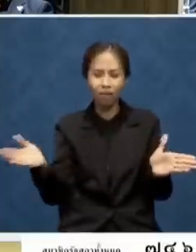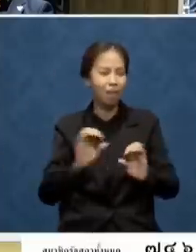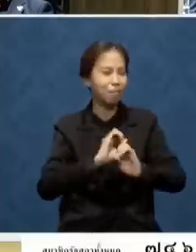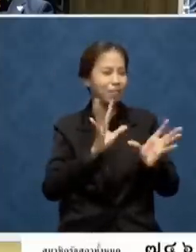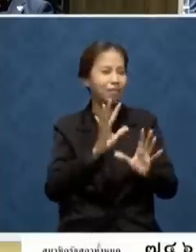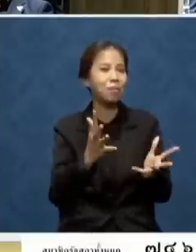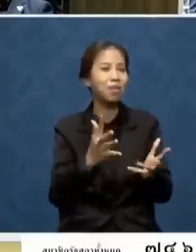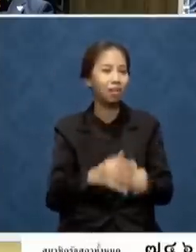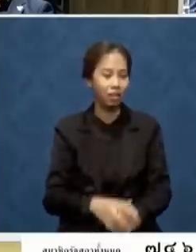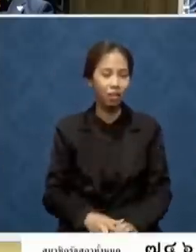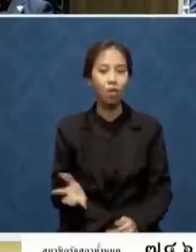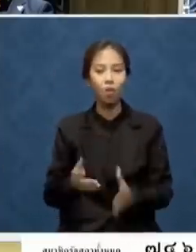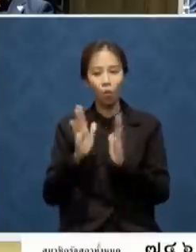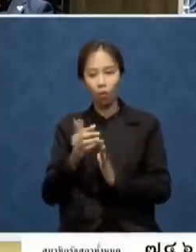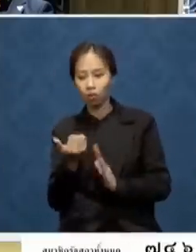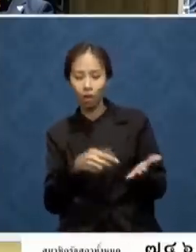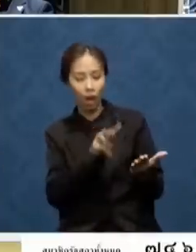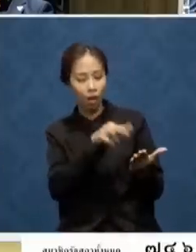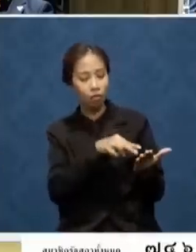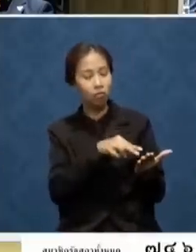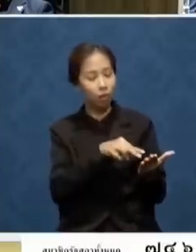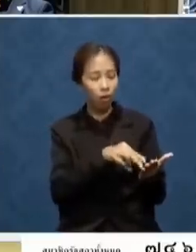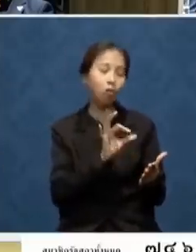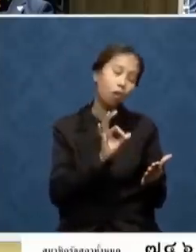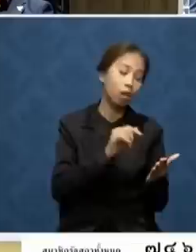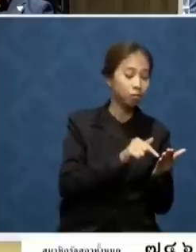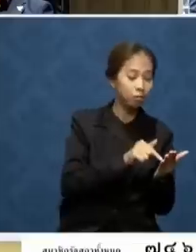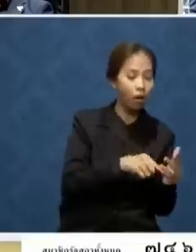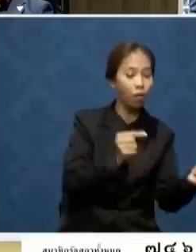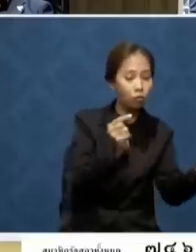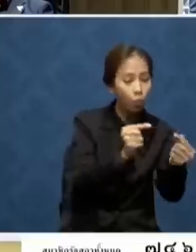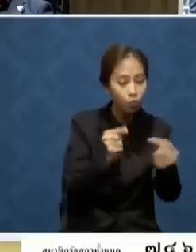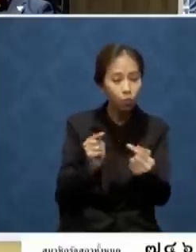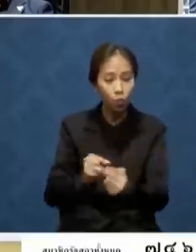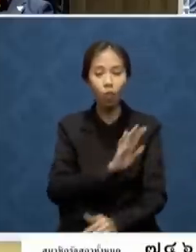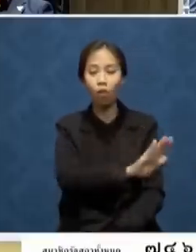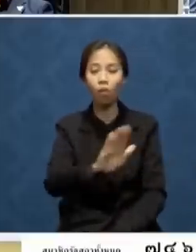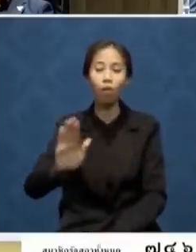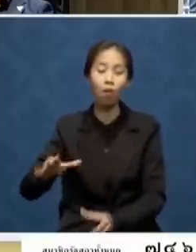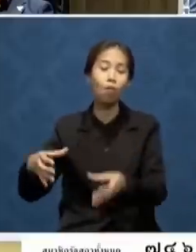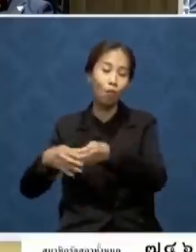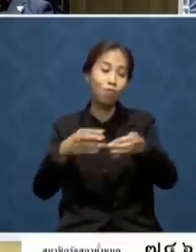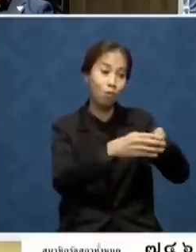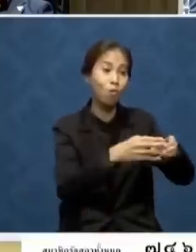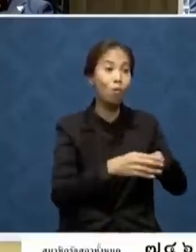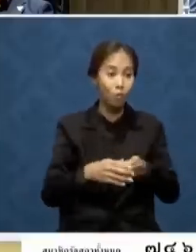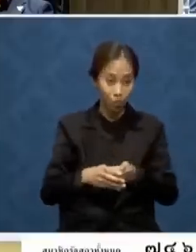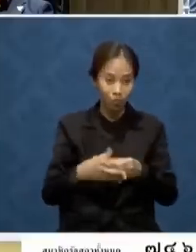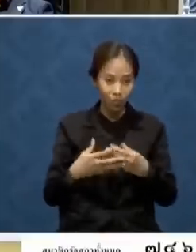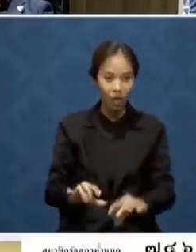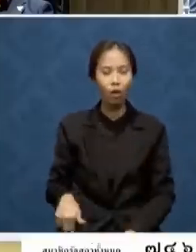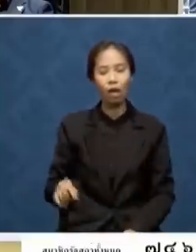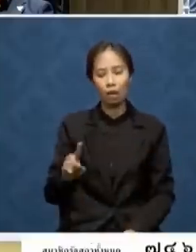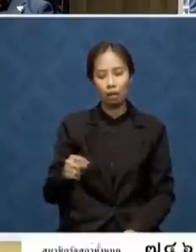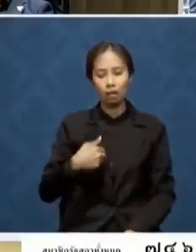มันใครมาดูก็ถือว่าถูกต้องตามนโยบายของแต่ละพรรคแถมที่มาของอำนาจนะคะยังต้องเกรง